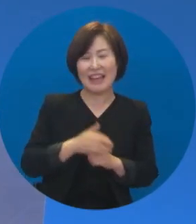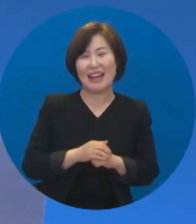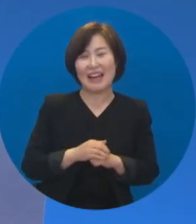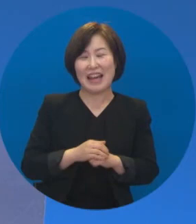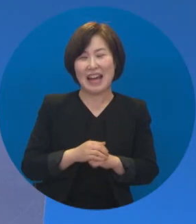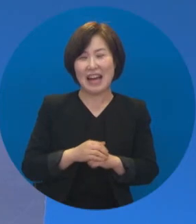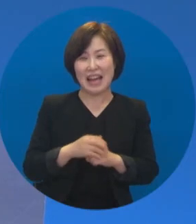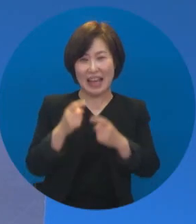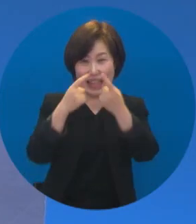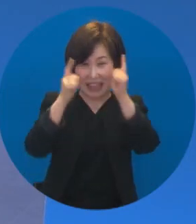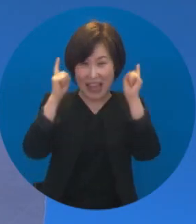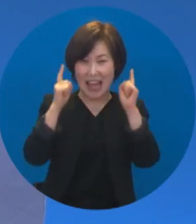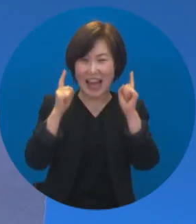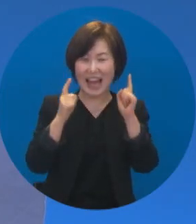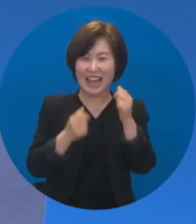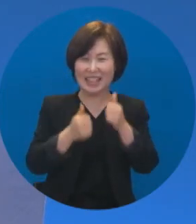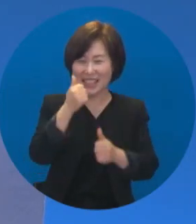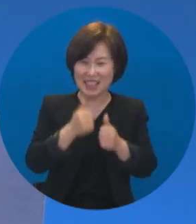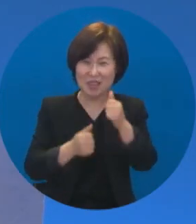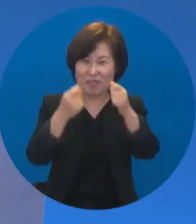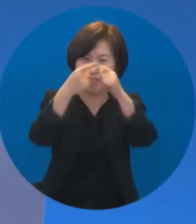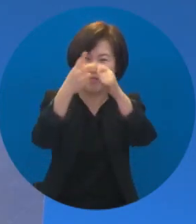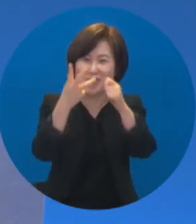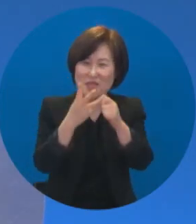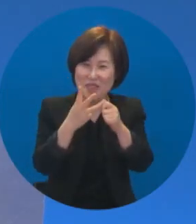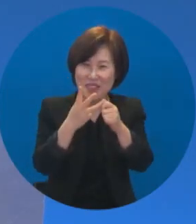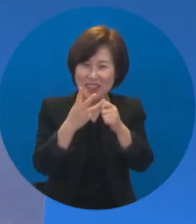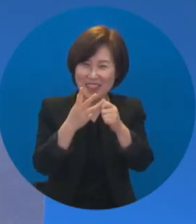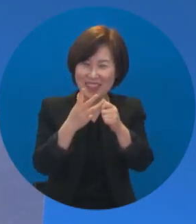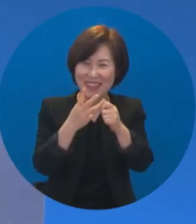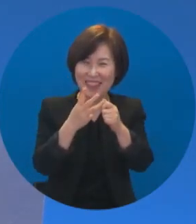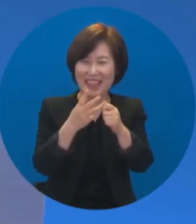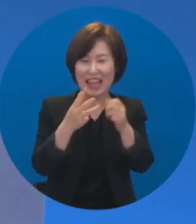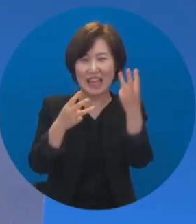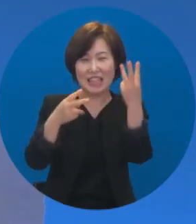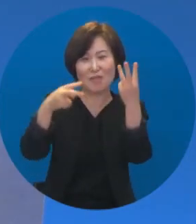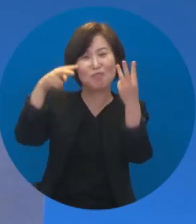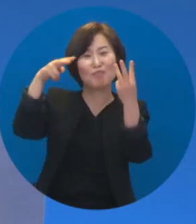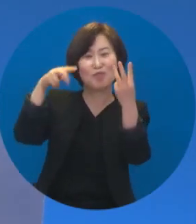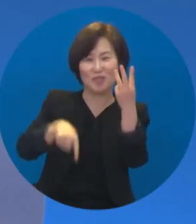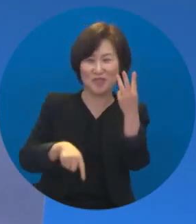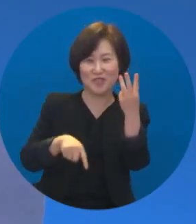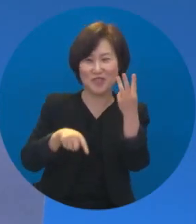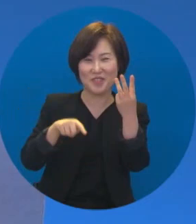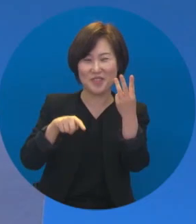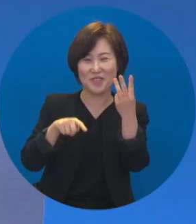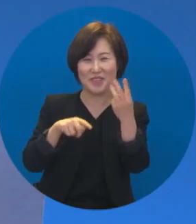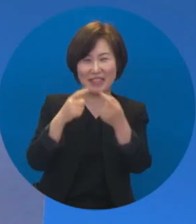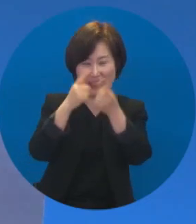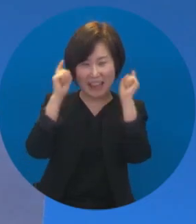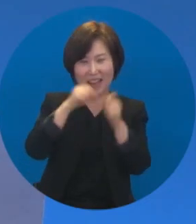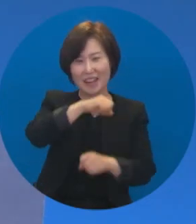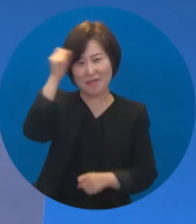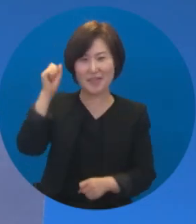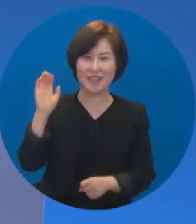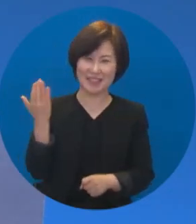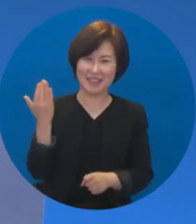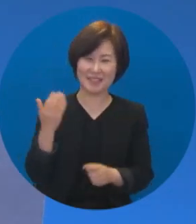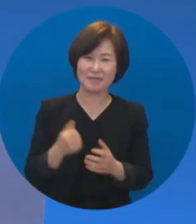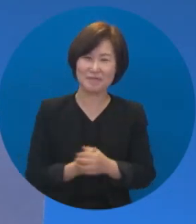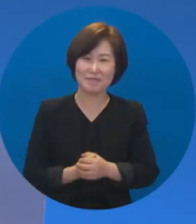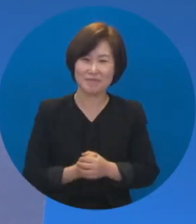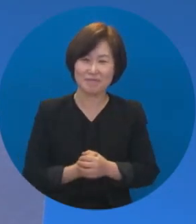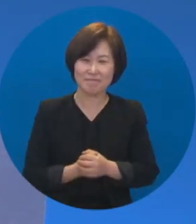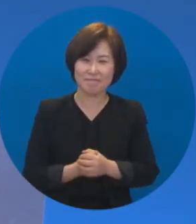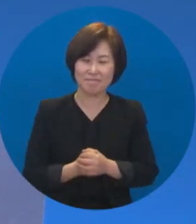제가 대학에 갔습니다. 제가 전 세계에 제가 삼수한 얘기를 할 줄을 정말 몰랐는데 이렇게 하게 되네요. 그리고